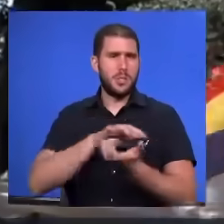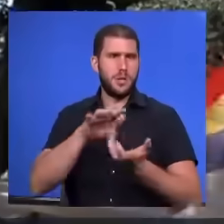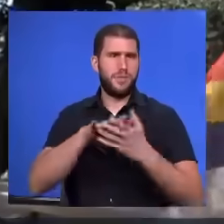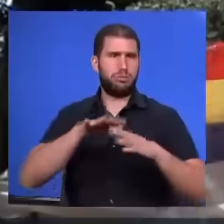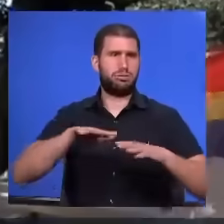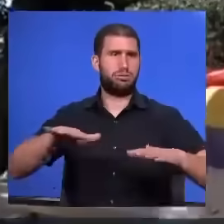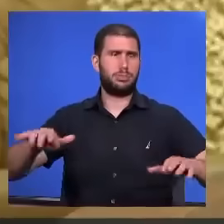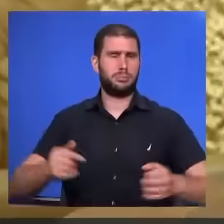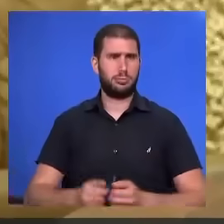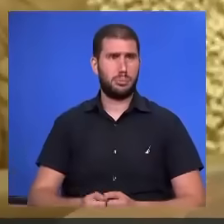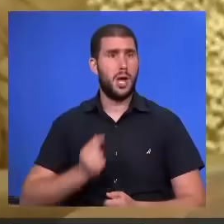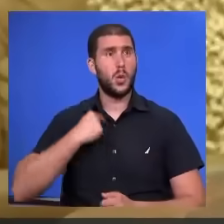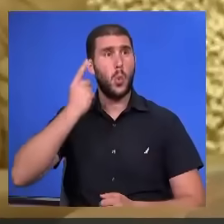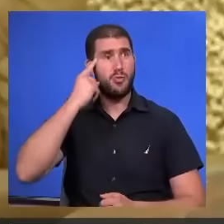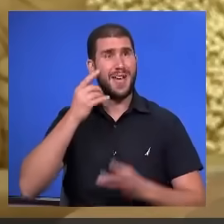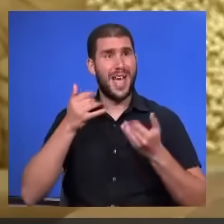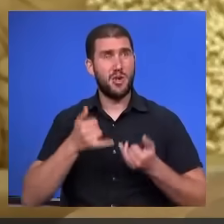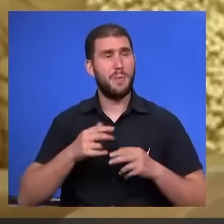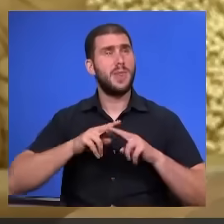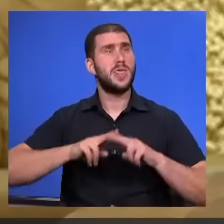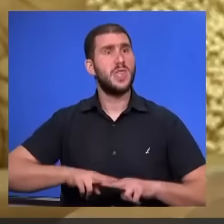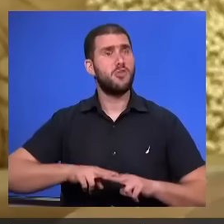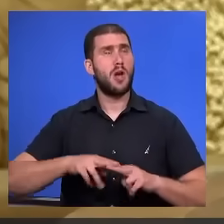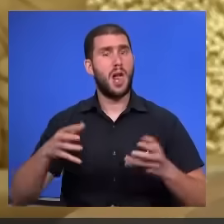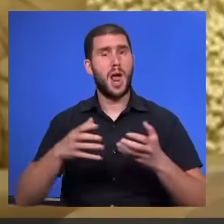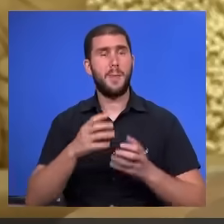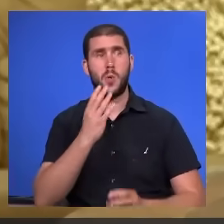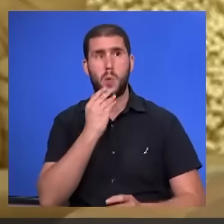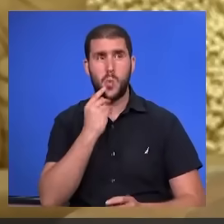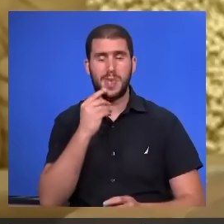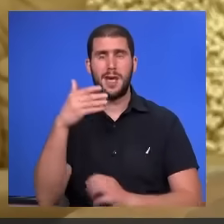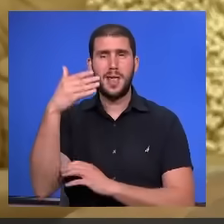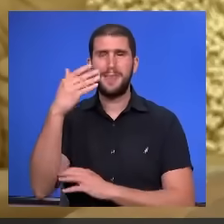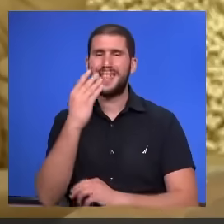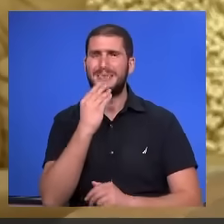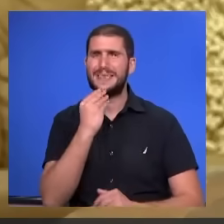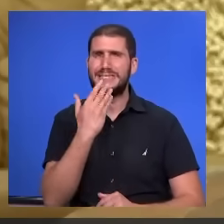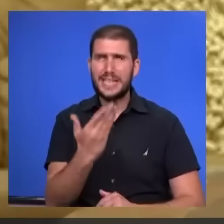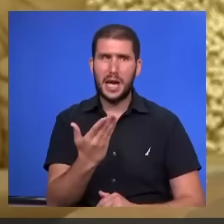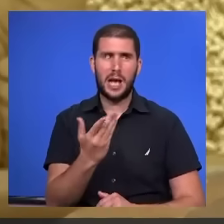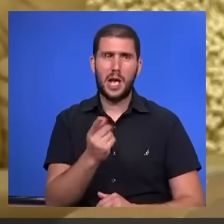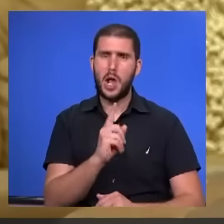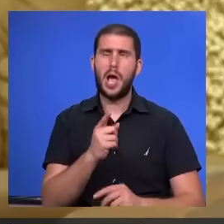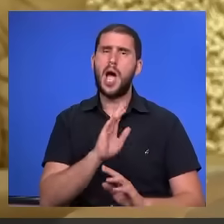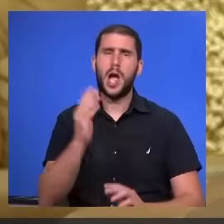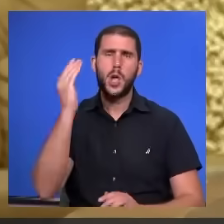להתלקח. אני חושב שהיום מה שנשאר לעם היהודי ולמדינת ישראל זה רק